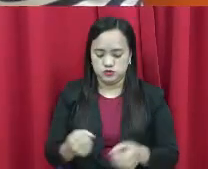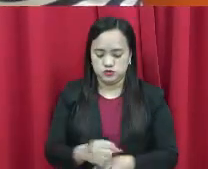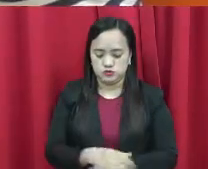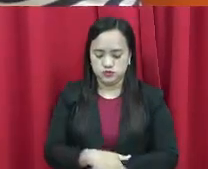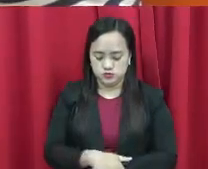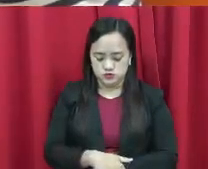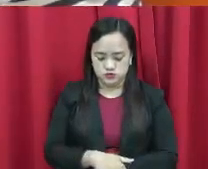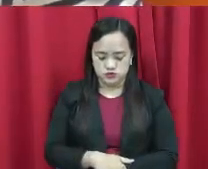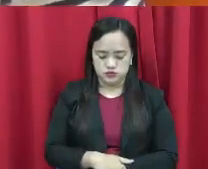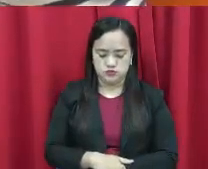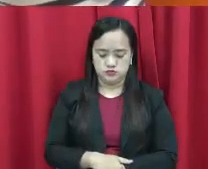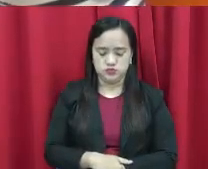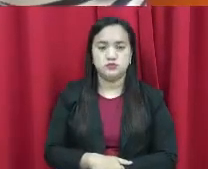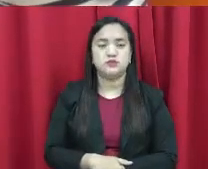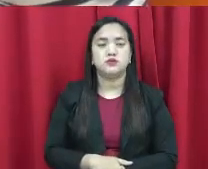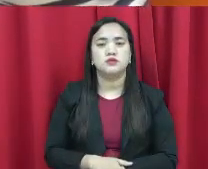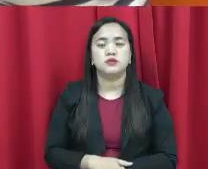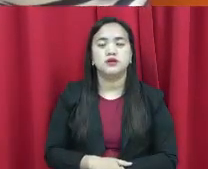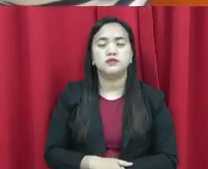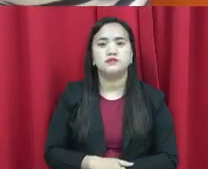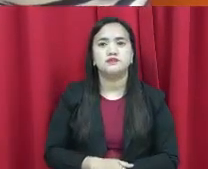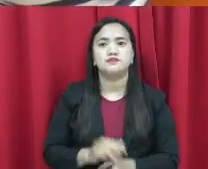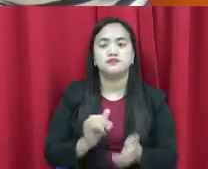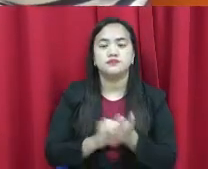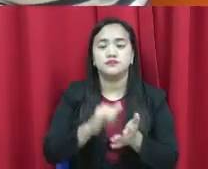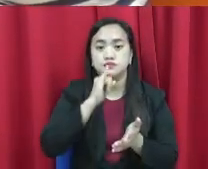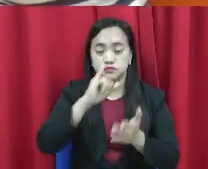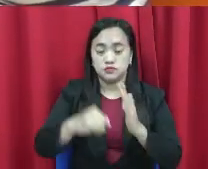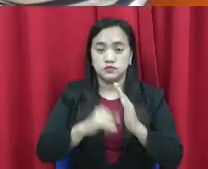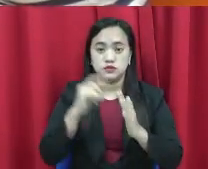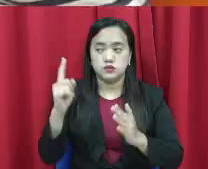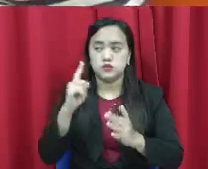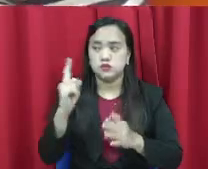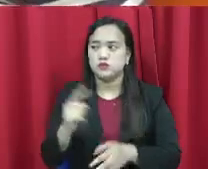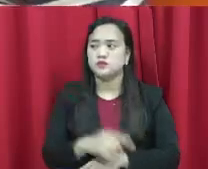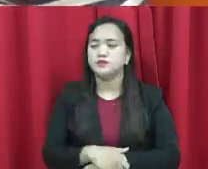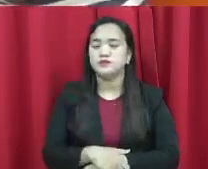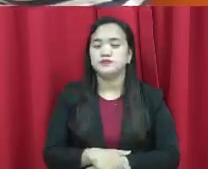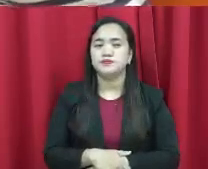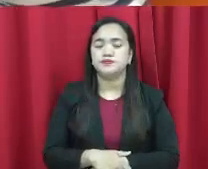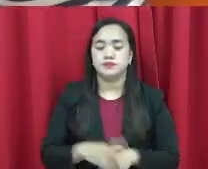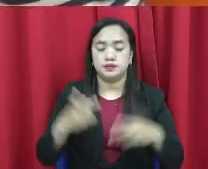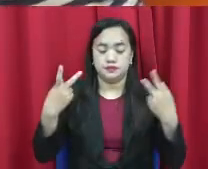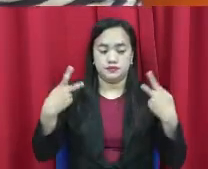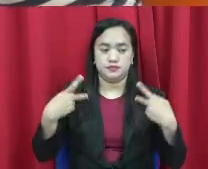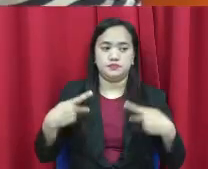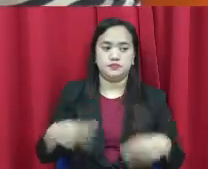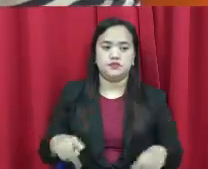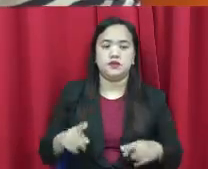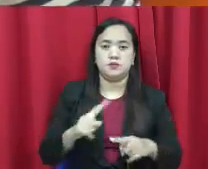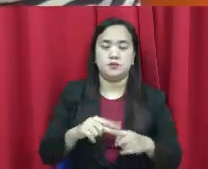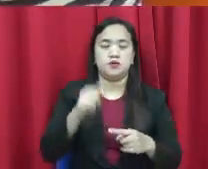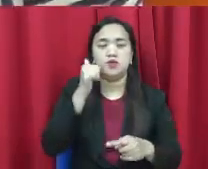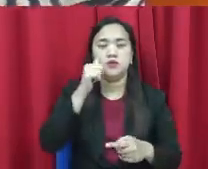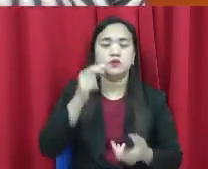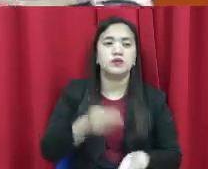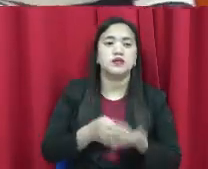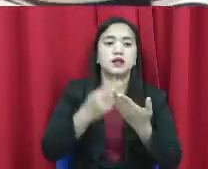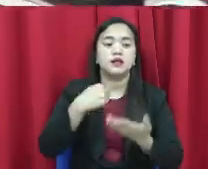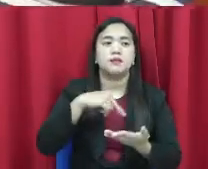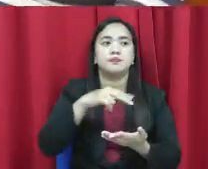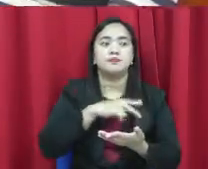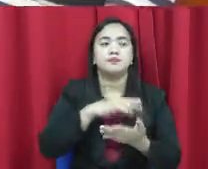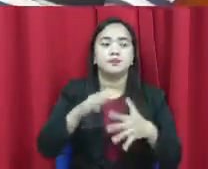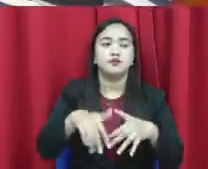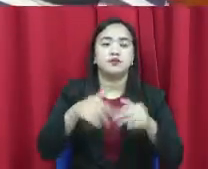sa pangin noon not Ah hindi lang doon sa ano eh sa pisikal ang Pastor natin tumutulong sa mga kapatiran natin